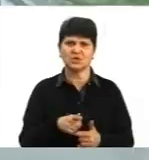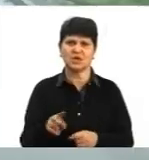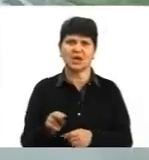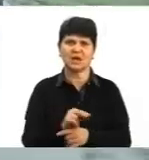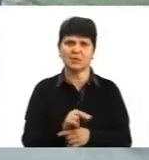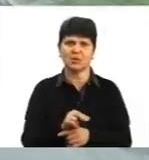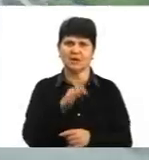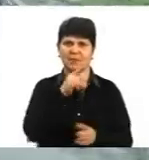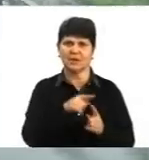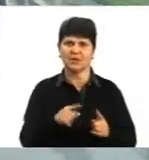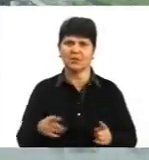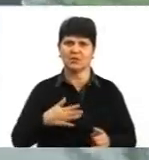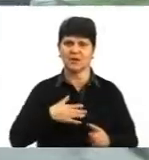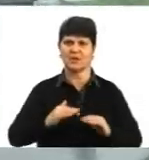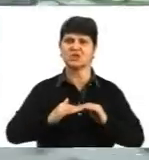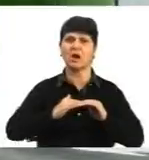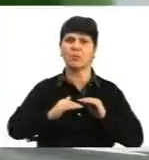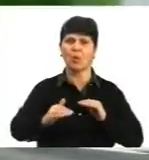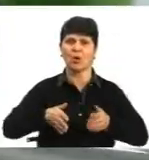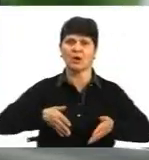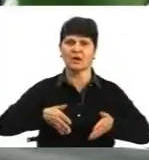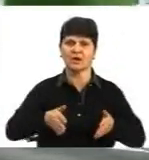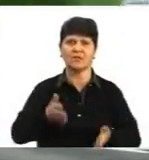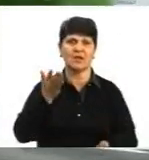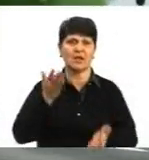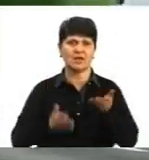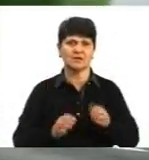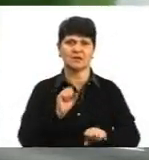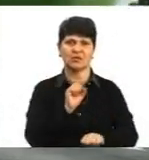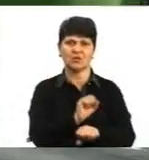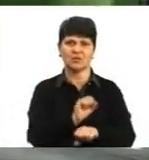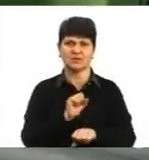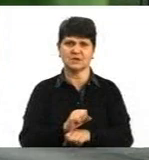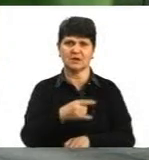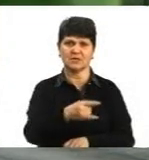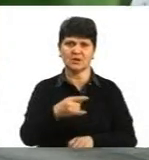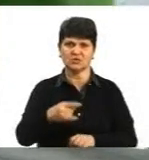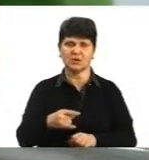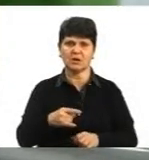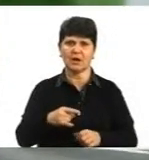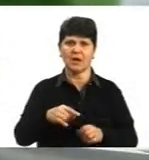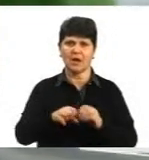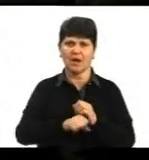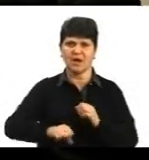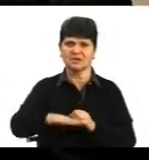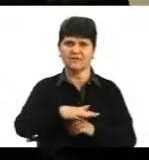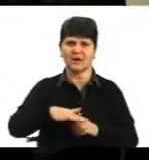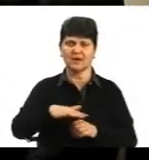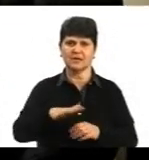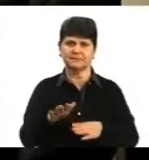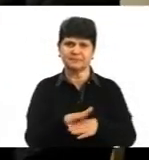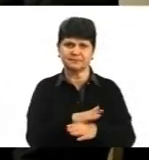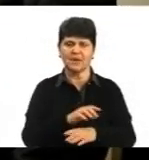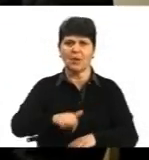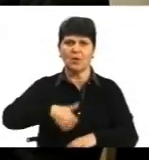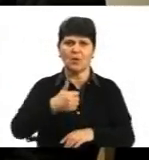для наших покриттів, тому що якщо машина тормозить, вона здвигає слої. От. І головне, що